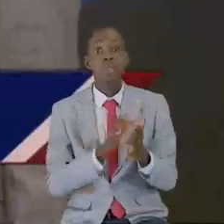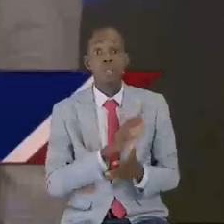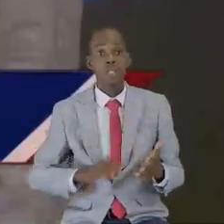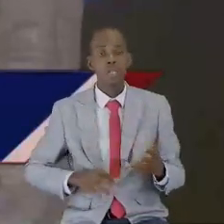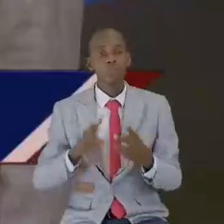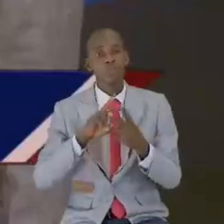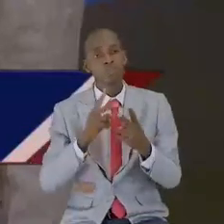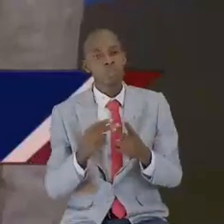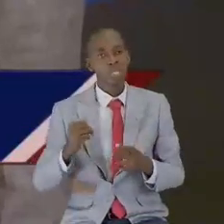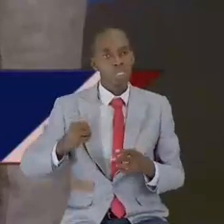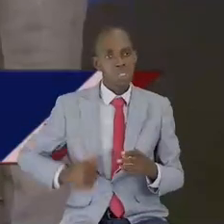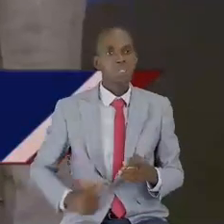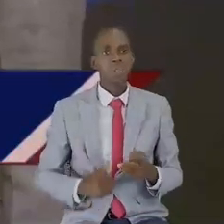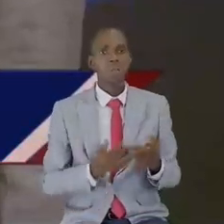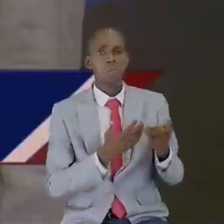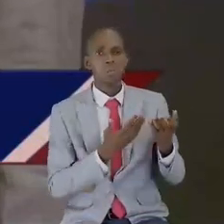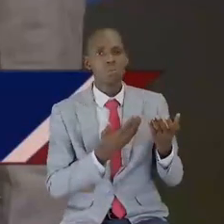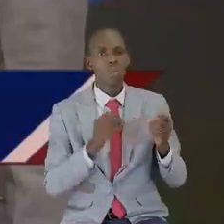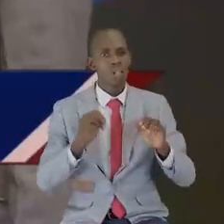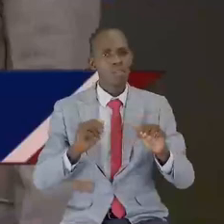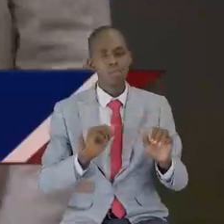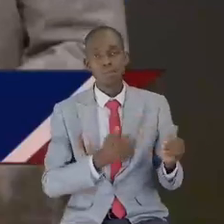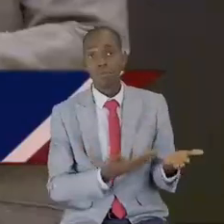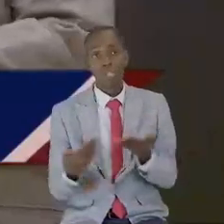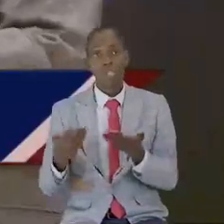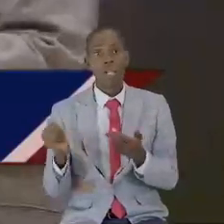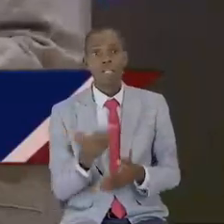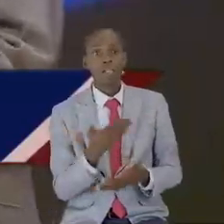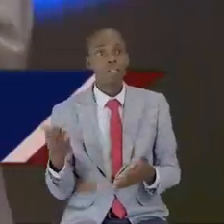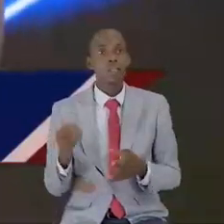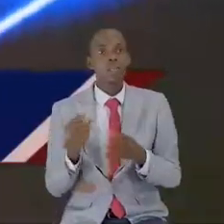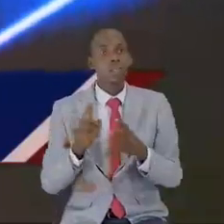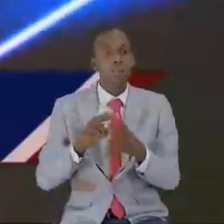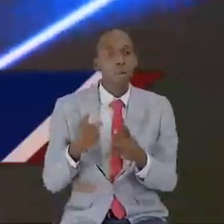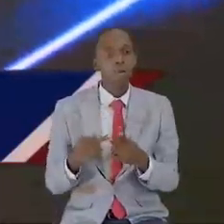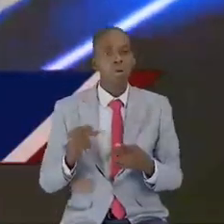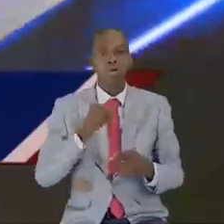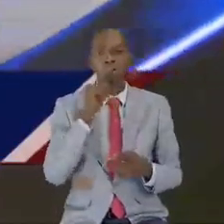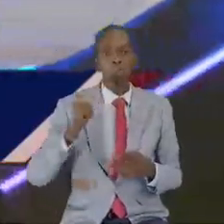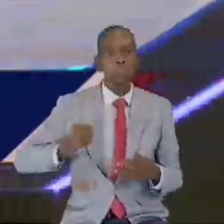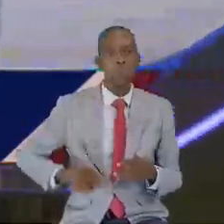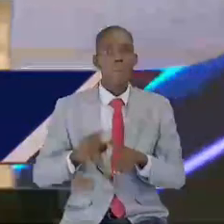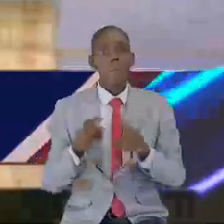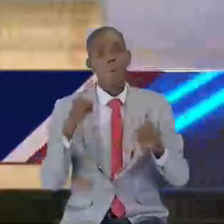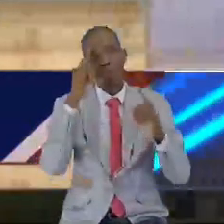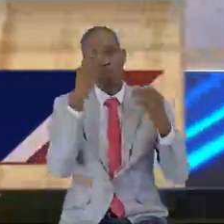Car en Jésus-Christ, ni la circoncision ni l'incirconcision n'a de valeur, mais la foi qui est agissante par la